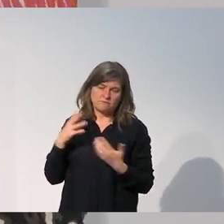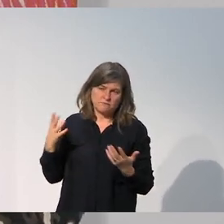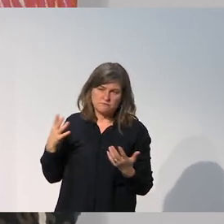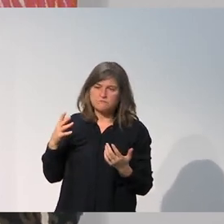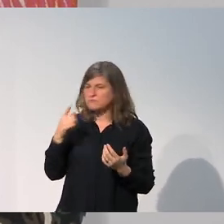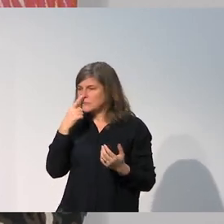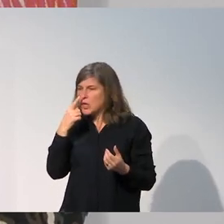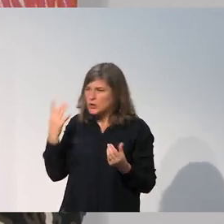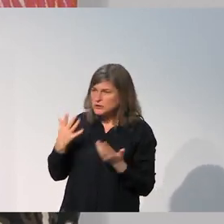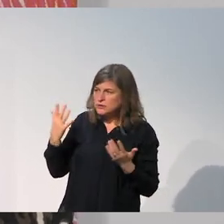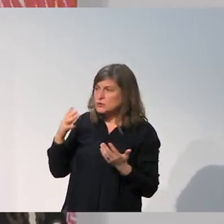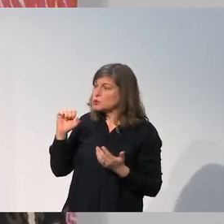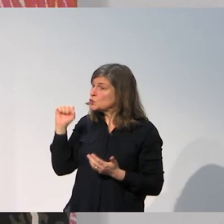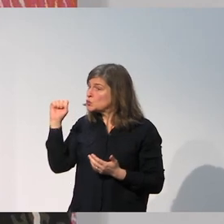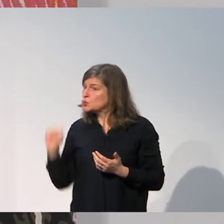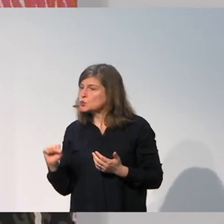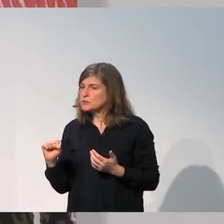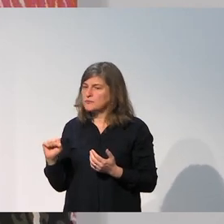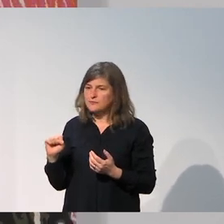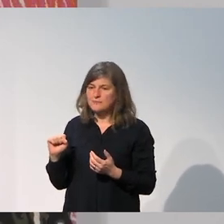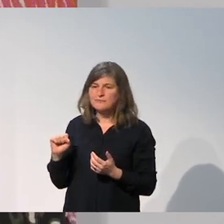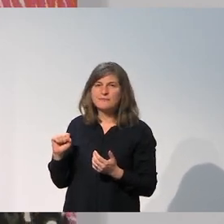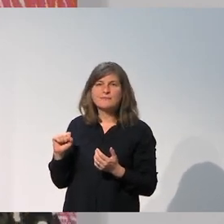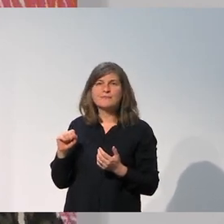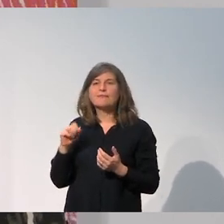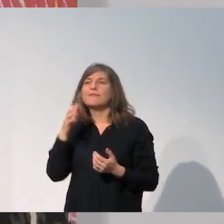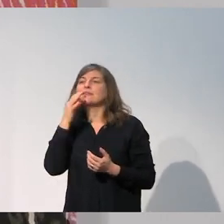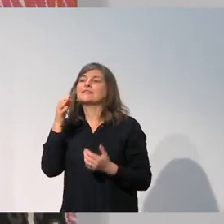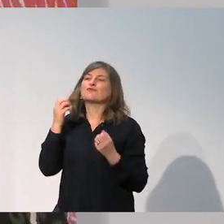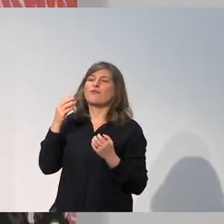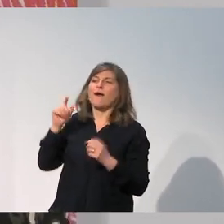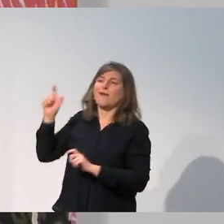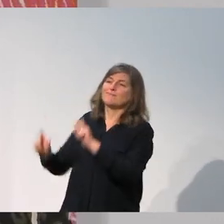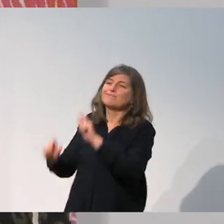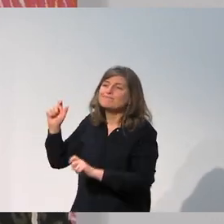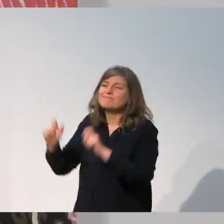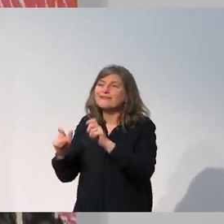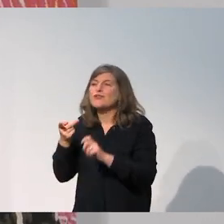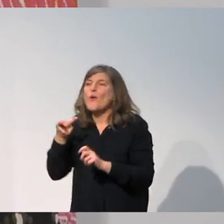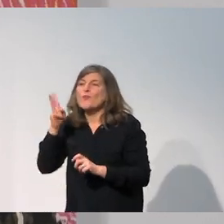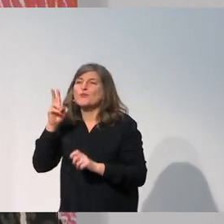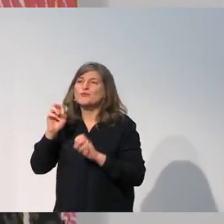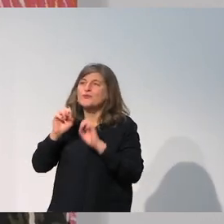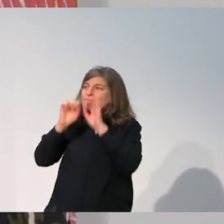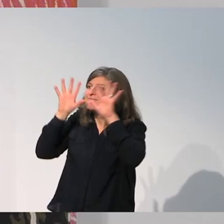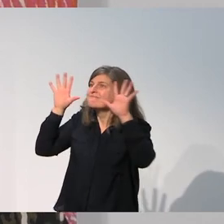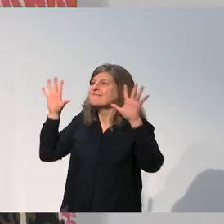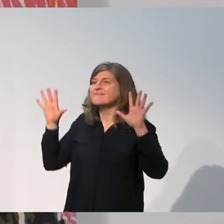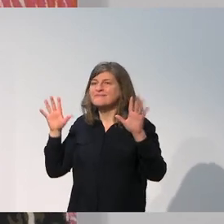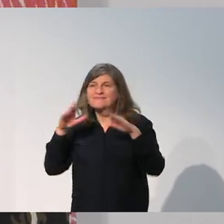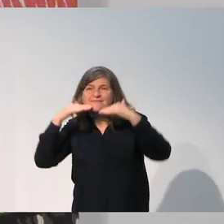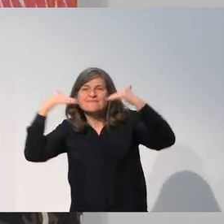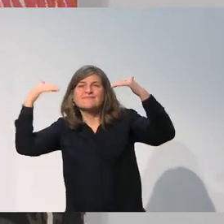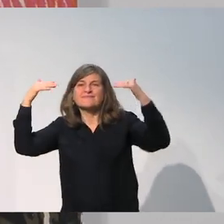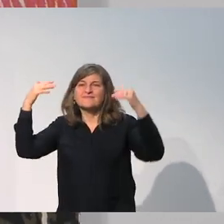le sud, les gens sont plus ensoleillés, sont plus, voilà, sont plus philosophes, sont plus heureux, sont